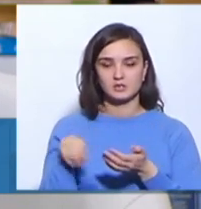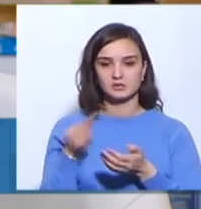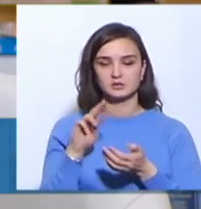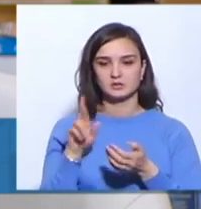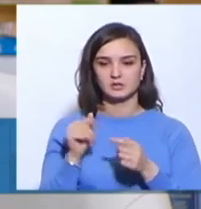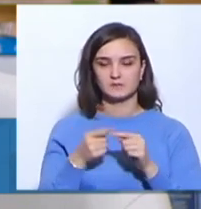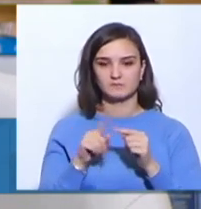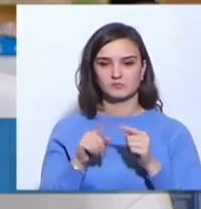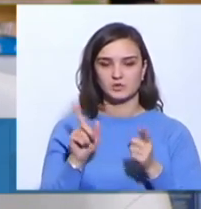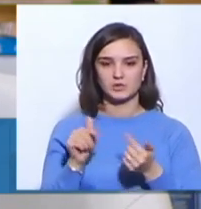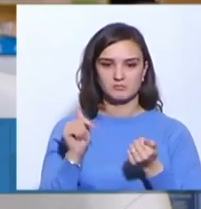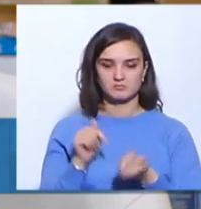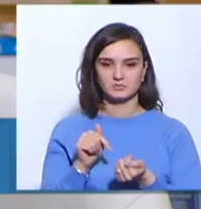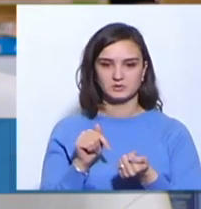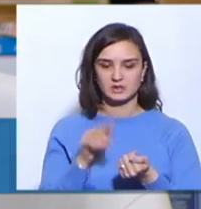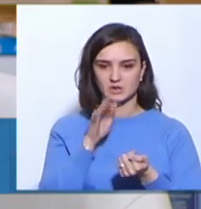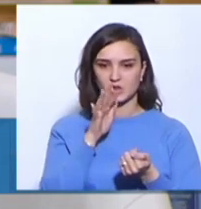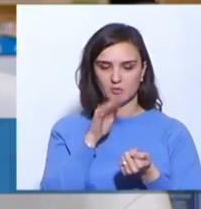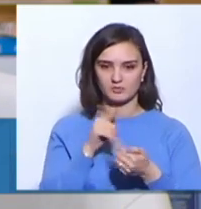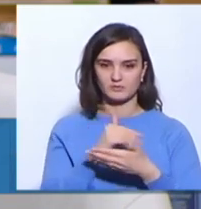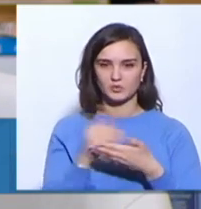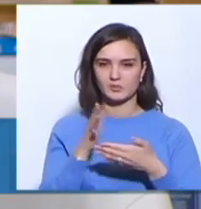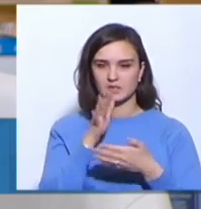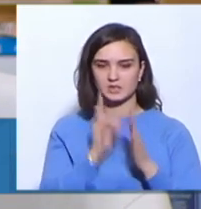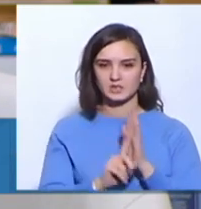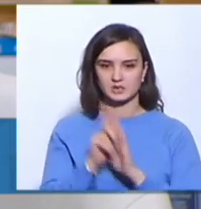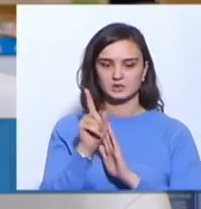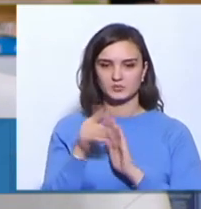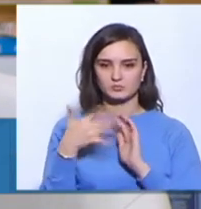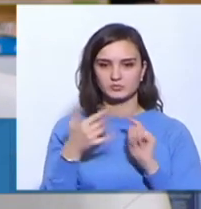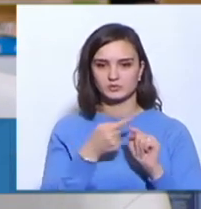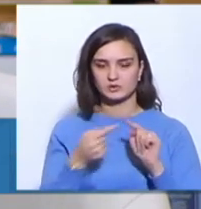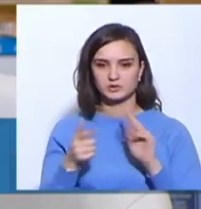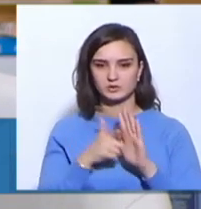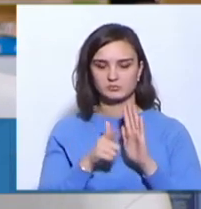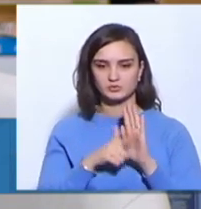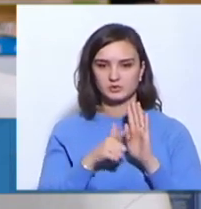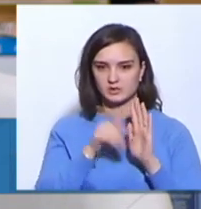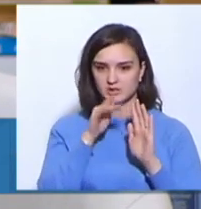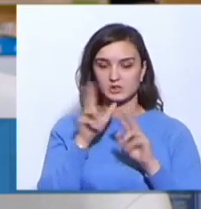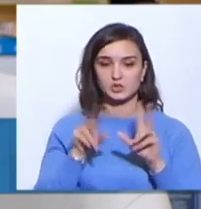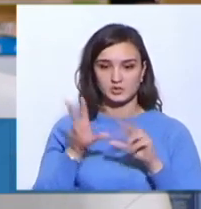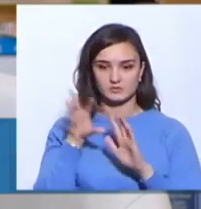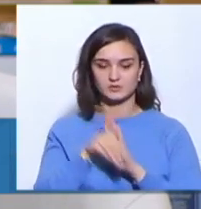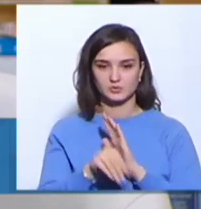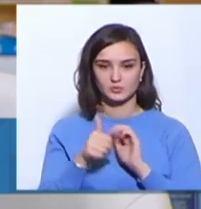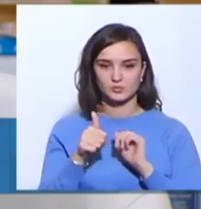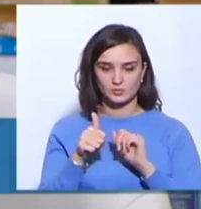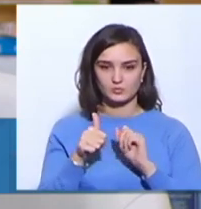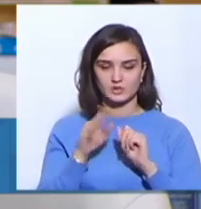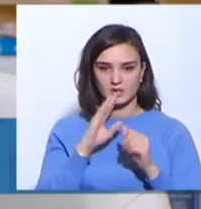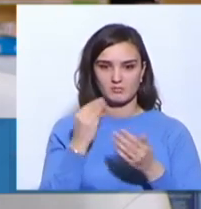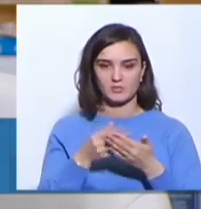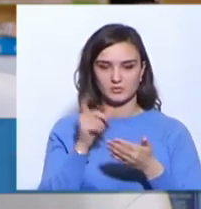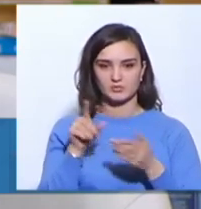და შესაბამისი ასაკობრივი კატეგორიის მიხედვით. ეს არის 50-დან 70 წლის ჩათვლით, როგორც